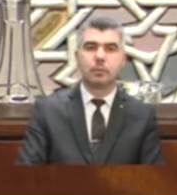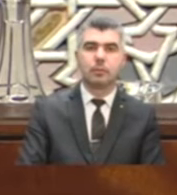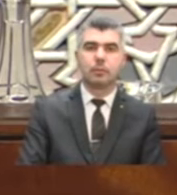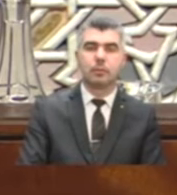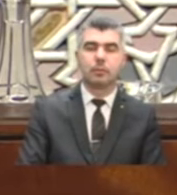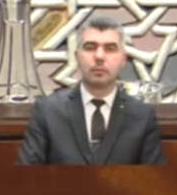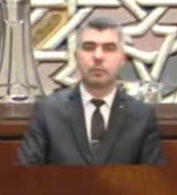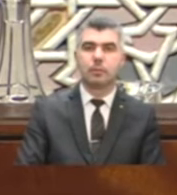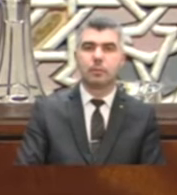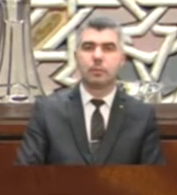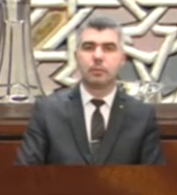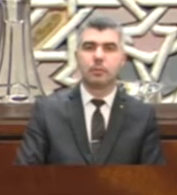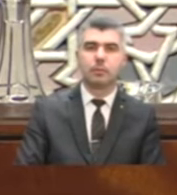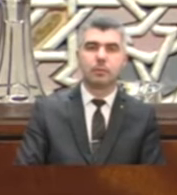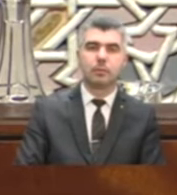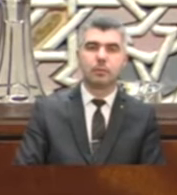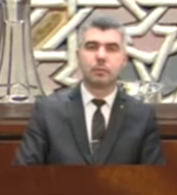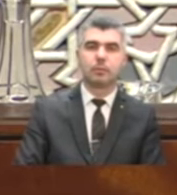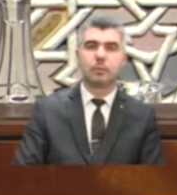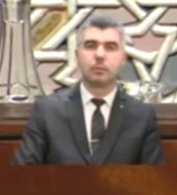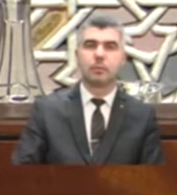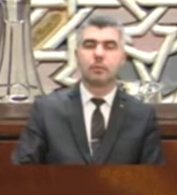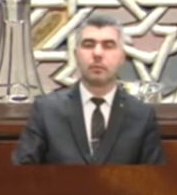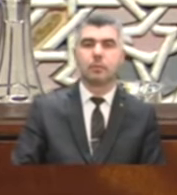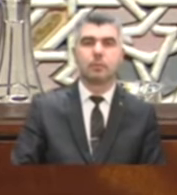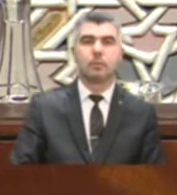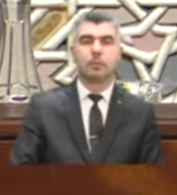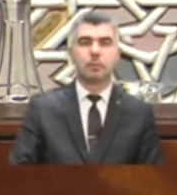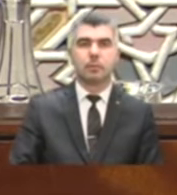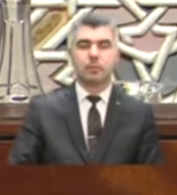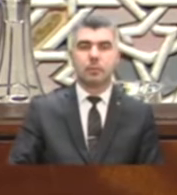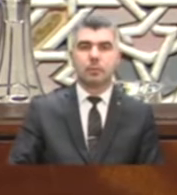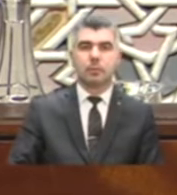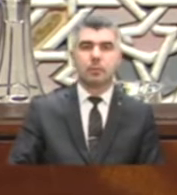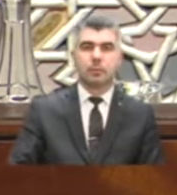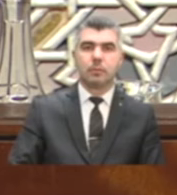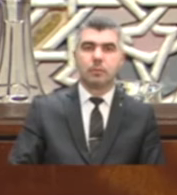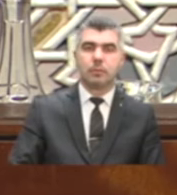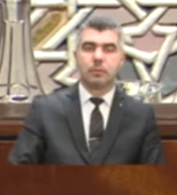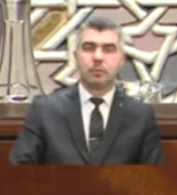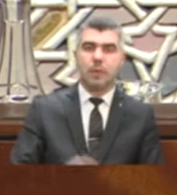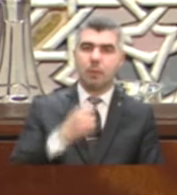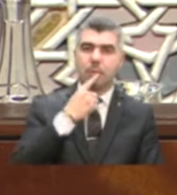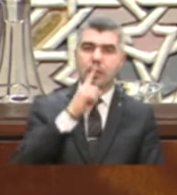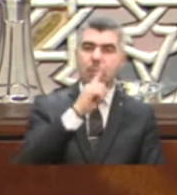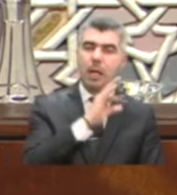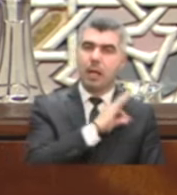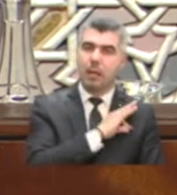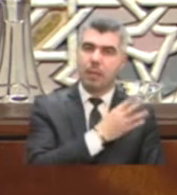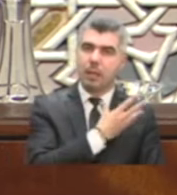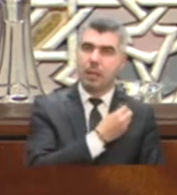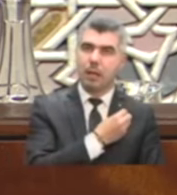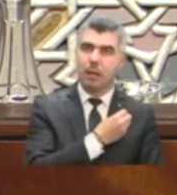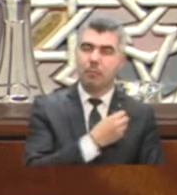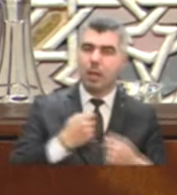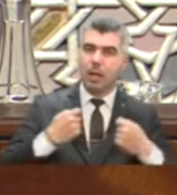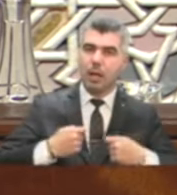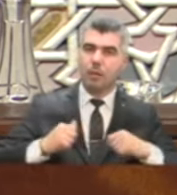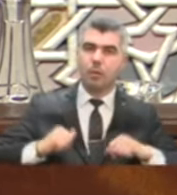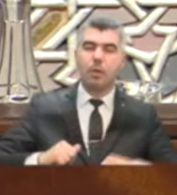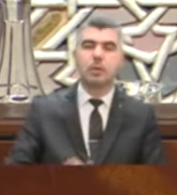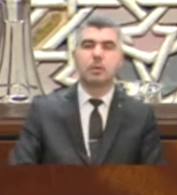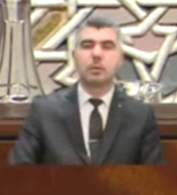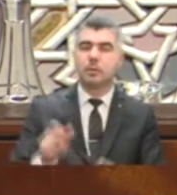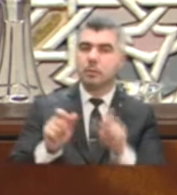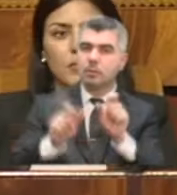ما كاينش. تفضل السيد النائب. بسم الله الرحمن الرحيم. السيد الرئيس، السيد الوزير،